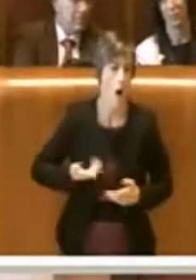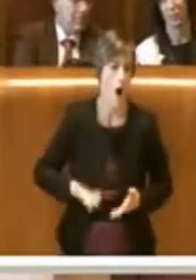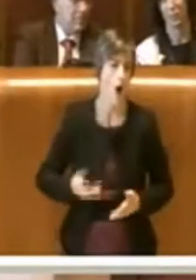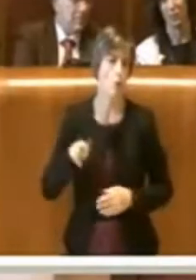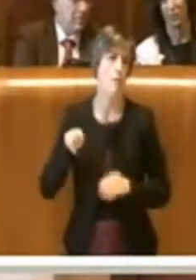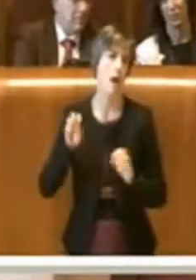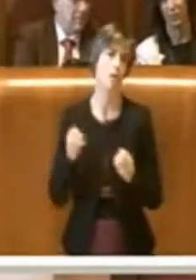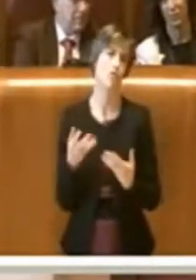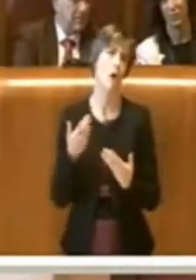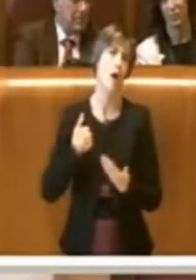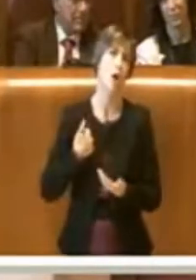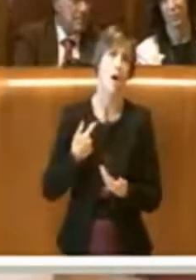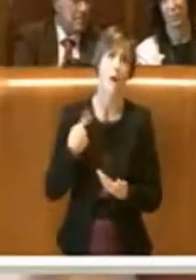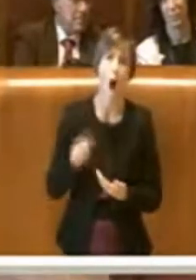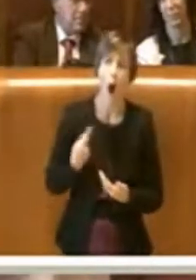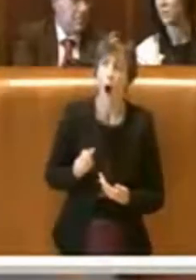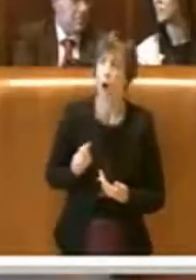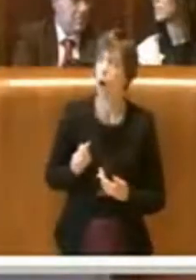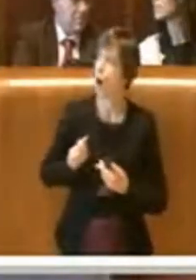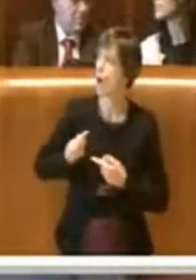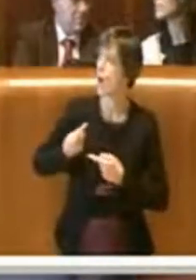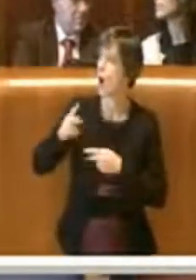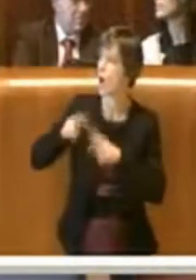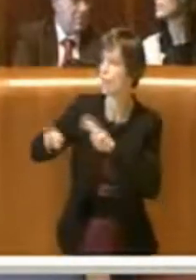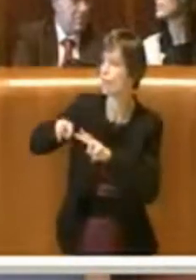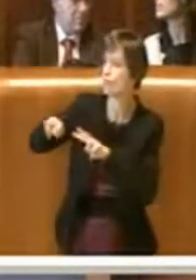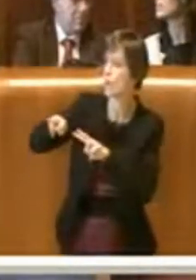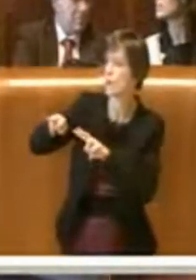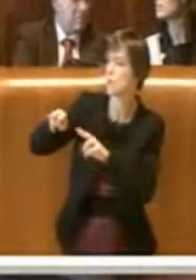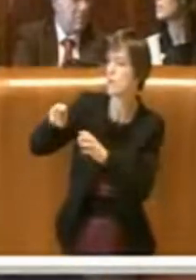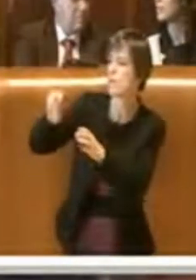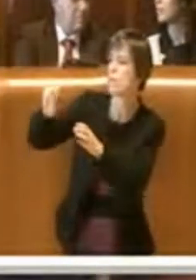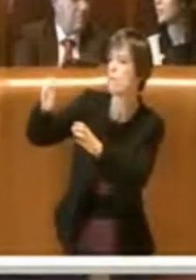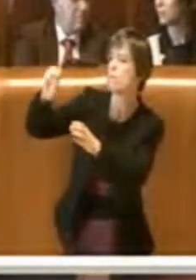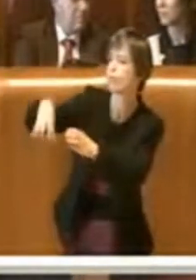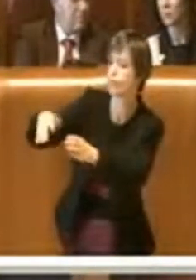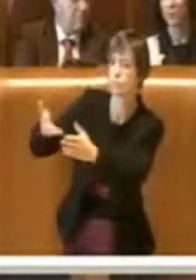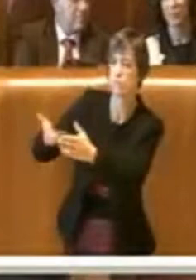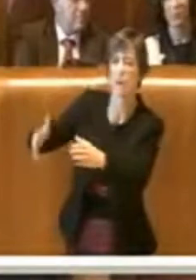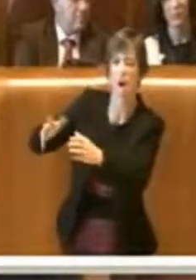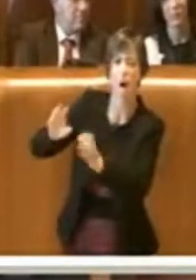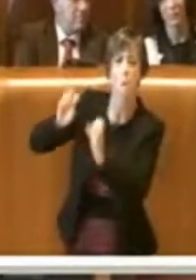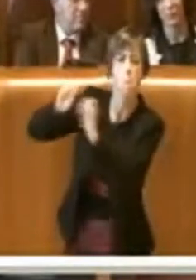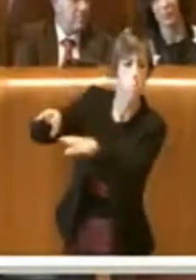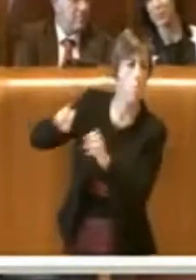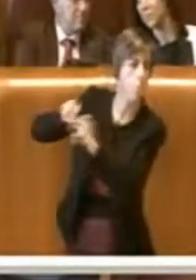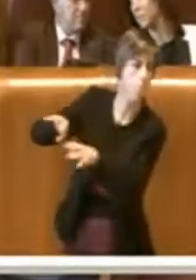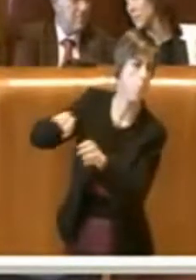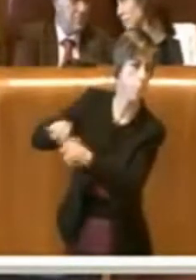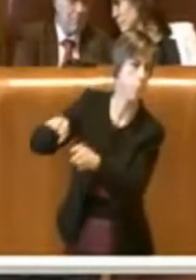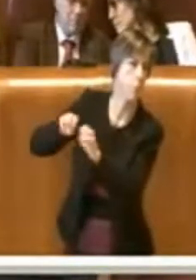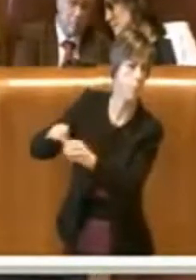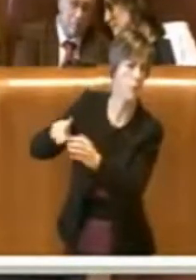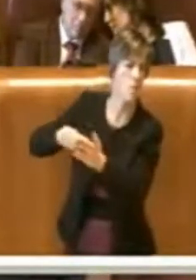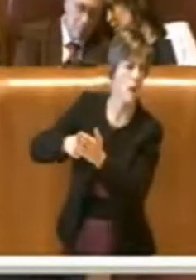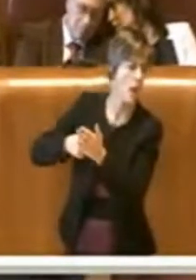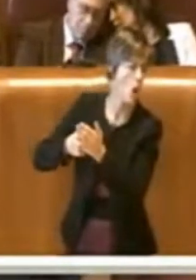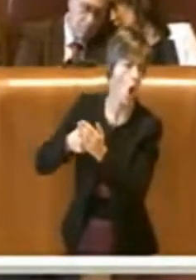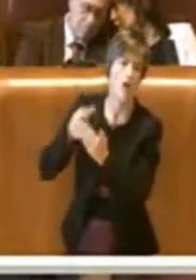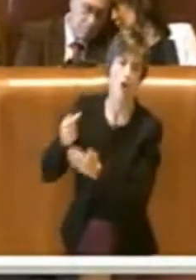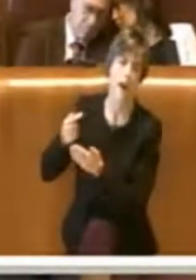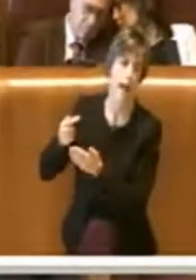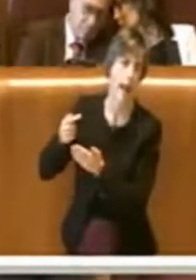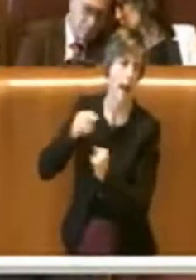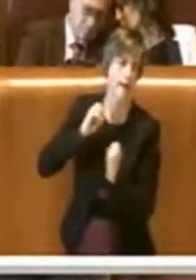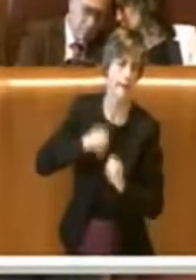2019 cercare siti dove andare a stoccare i milioni di tonnellate di rifiuti